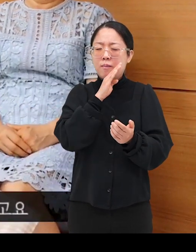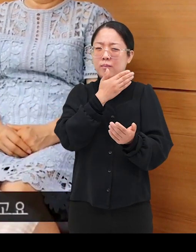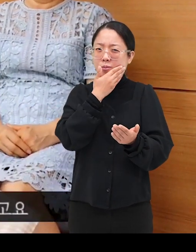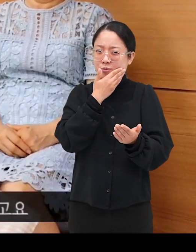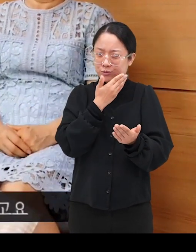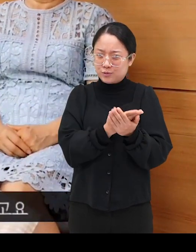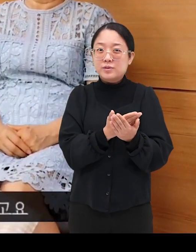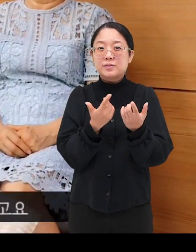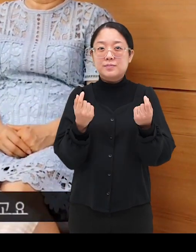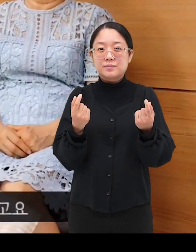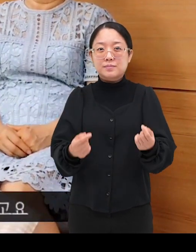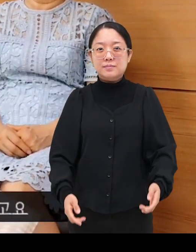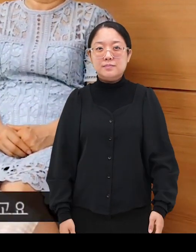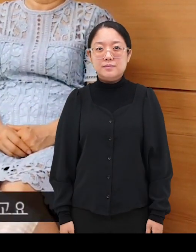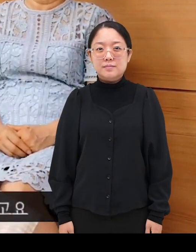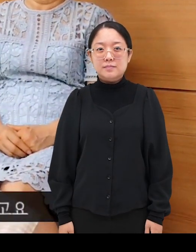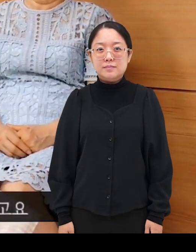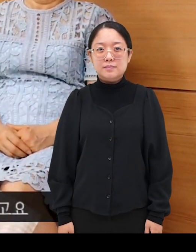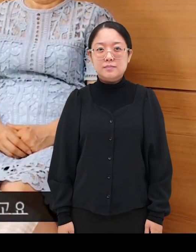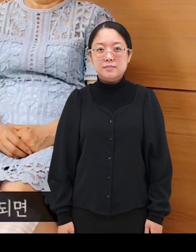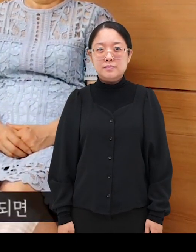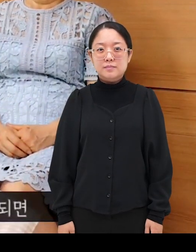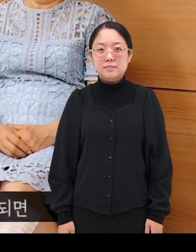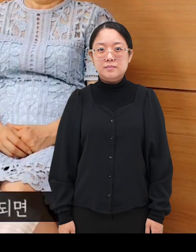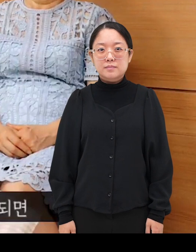인생에는 굉장히 중요한 것 같더라고요.